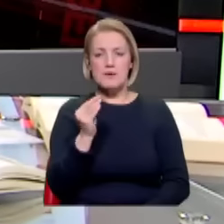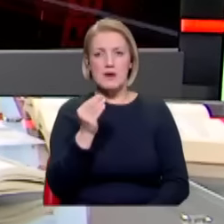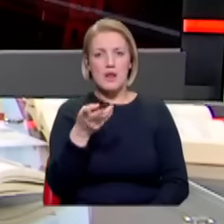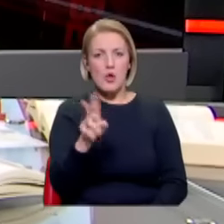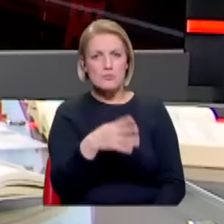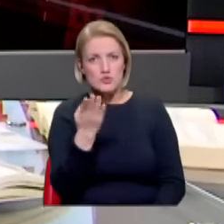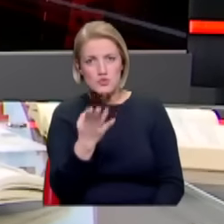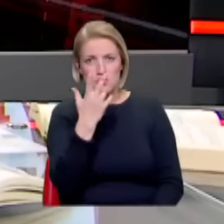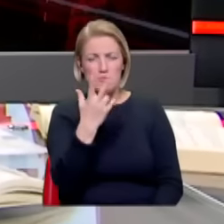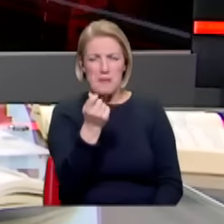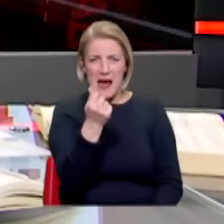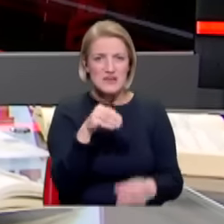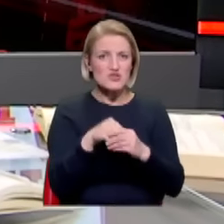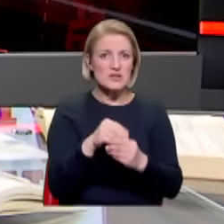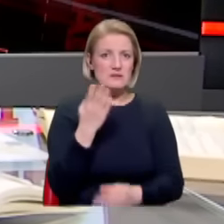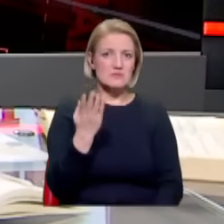Bebekler katledilmiş 3 kuruş için.